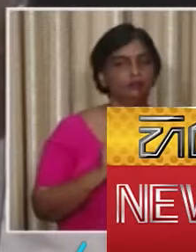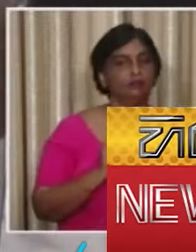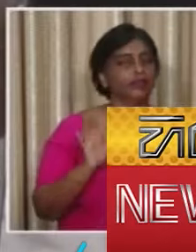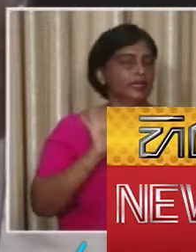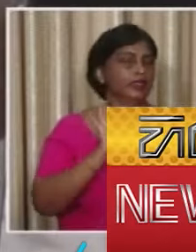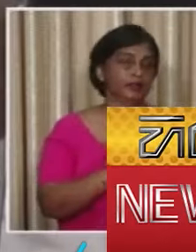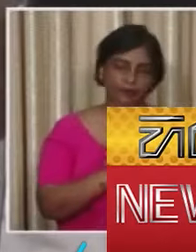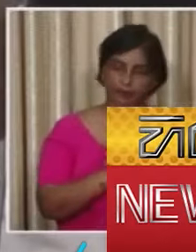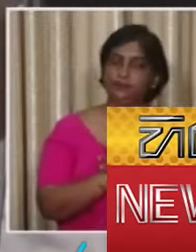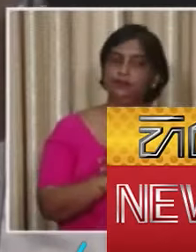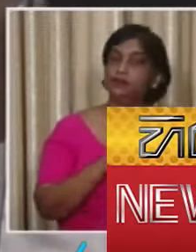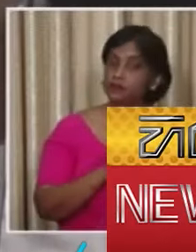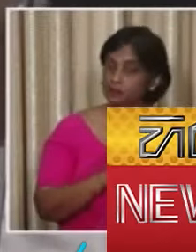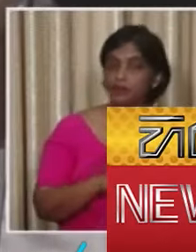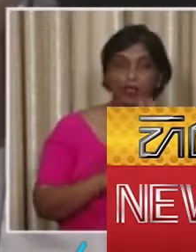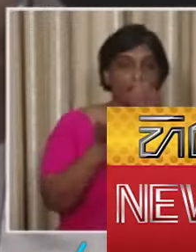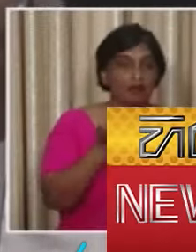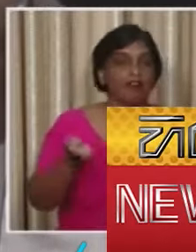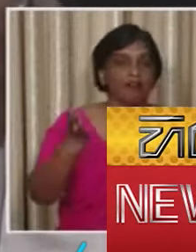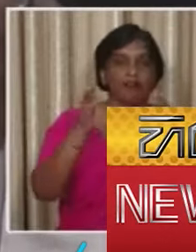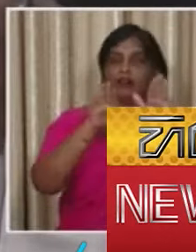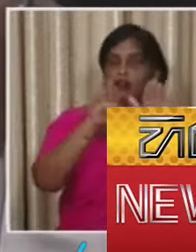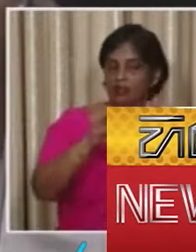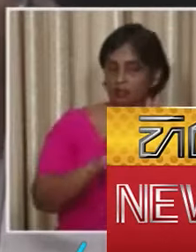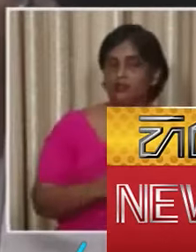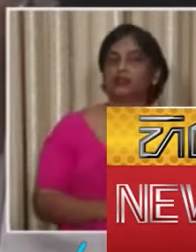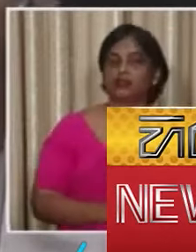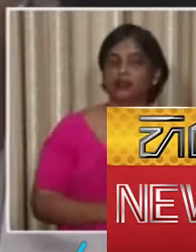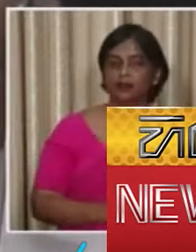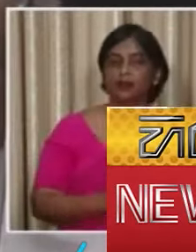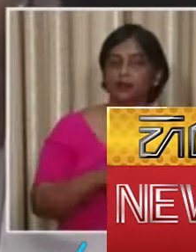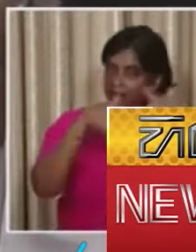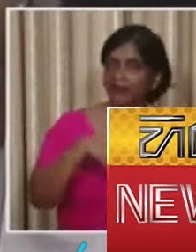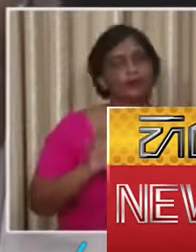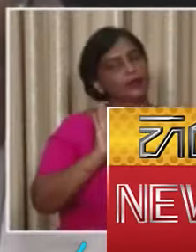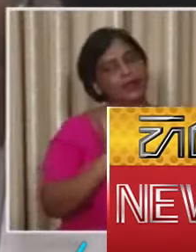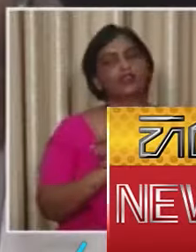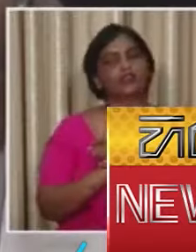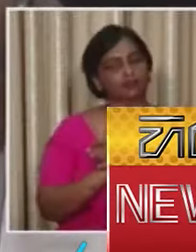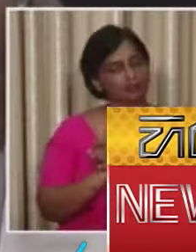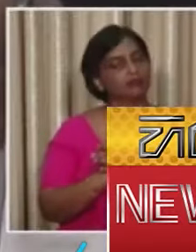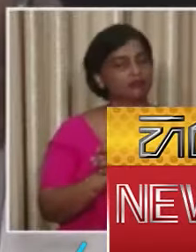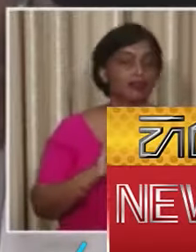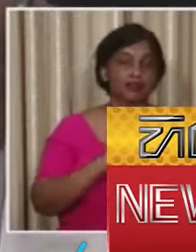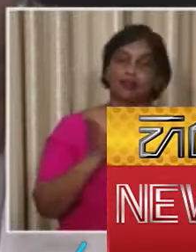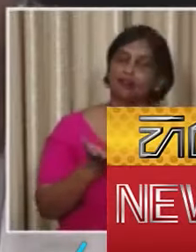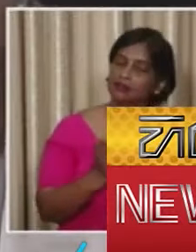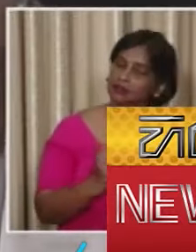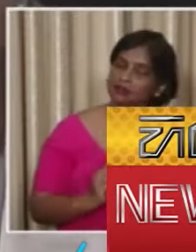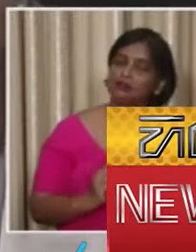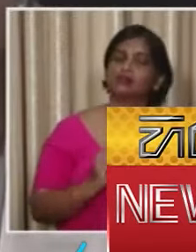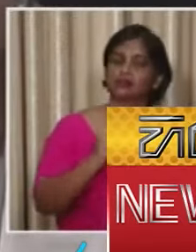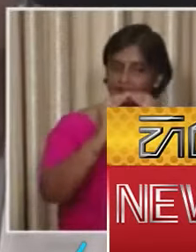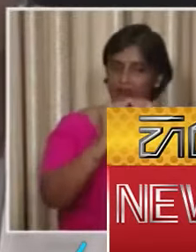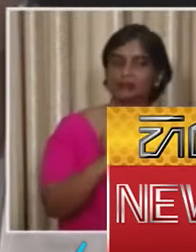ව්‍යායාමයටත් එක්වෙන ලෙසයි. මේ මල් වට්ටිය අතගහන ලෙසයි. එන්න අපි එකට එකතු වී අපේ මව්බිම යලිත් ඉහළට